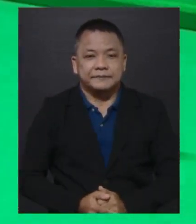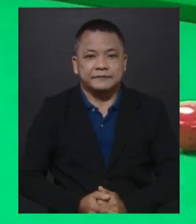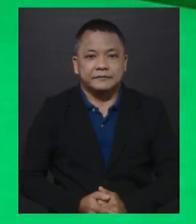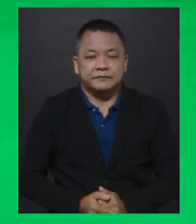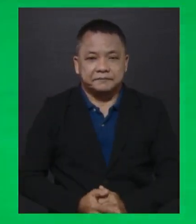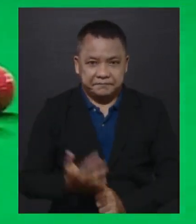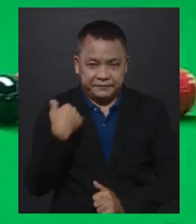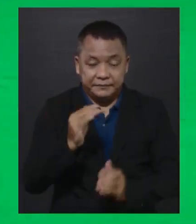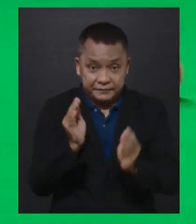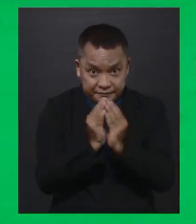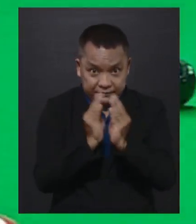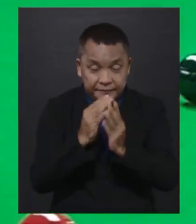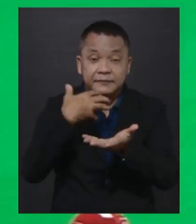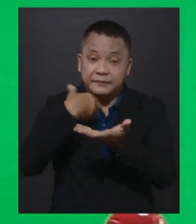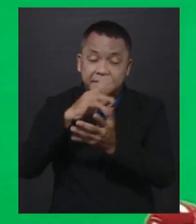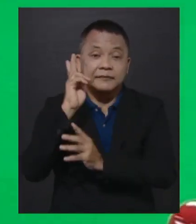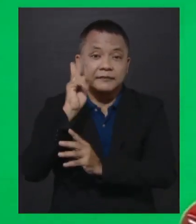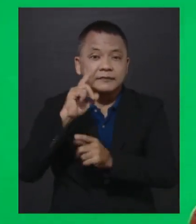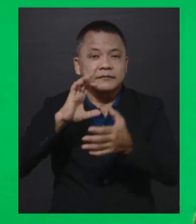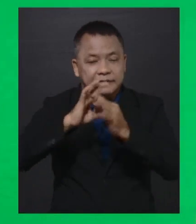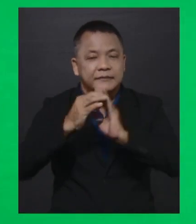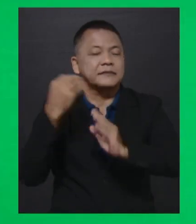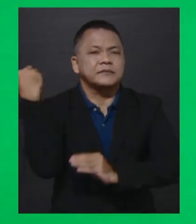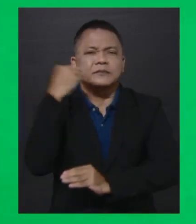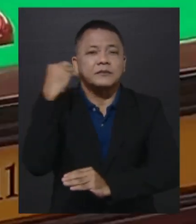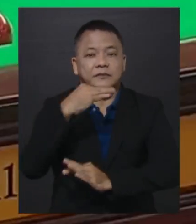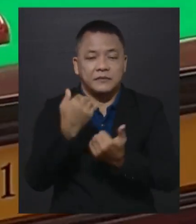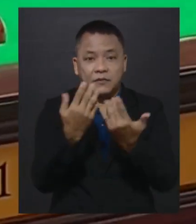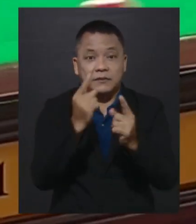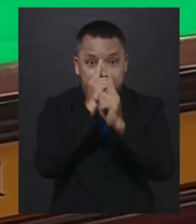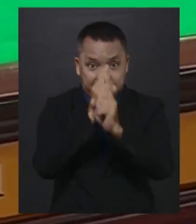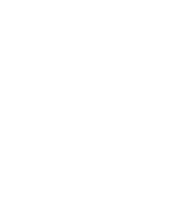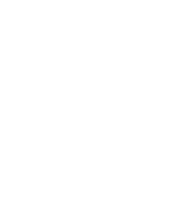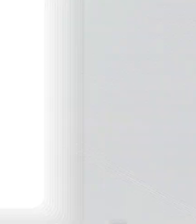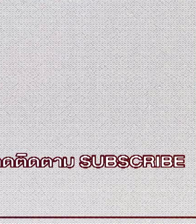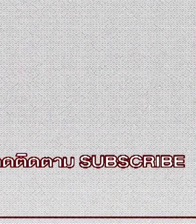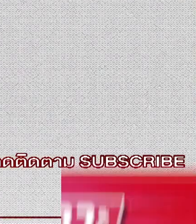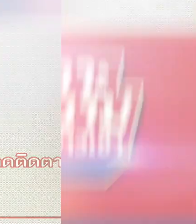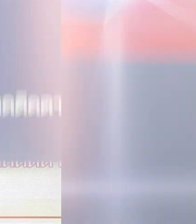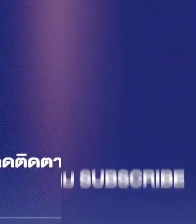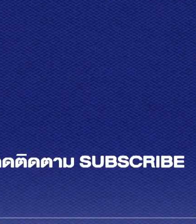วเรามีผลการแข่งขันมาอัปเดตให้กันทุกวันอยู่แล้วนะครับก็เดี๋ยวรอติดตามกันได้นะครับ